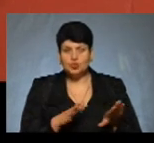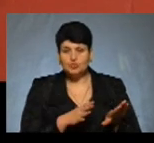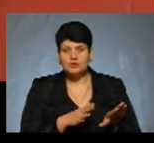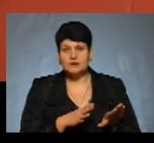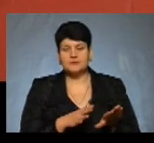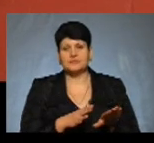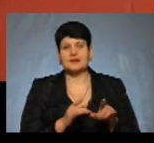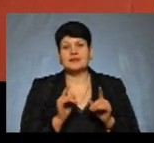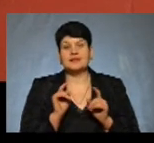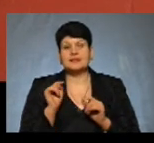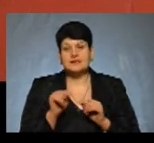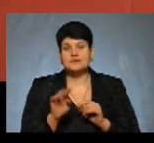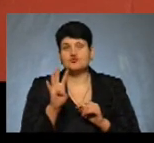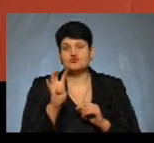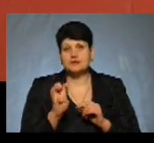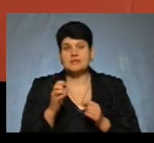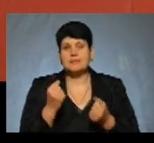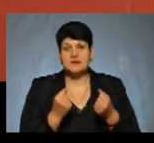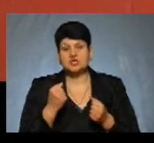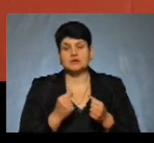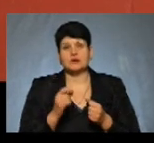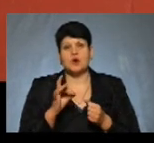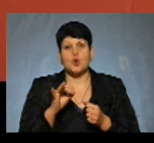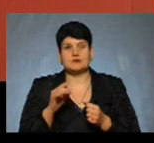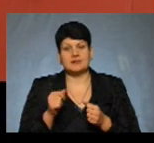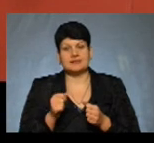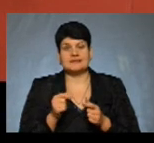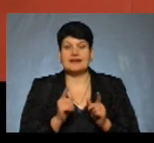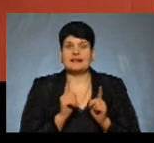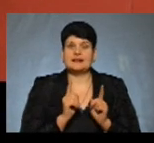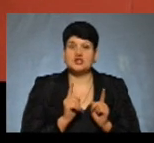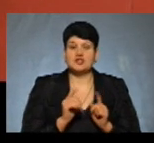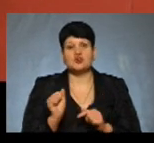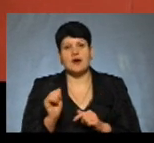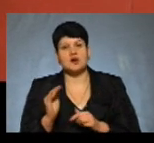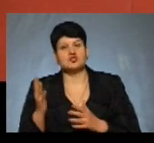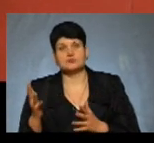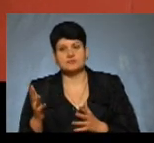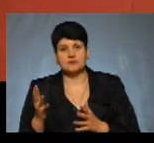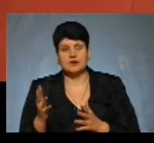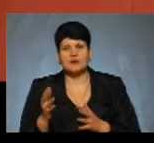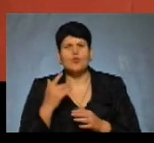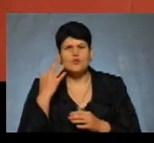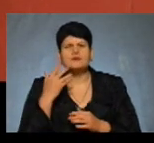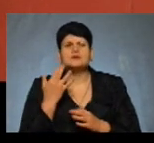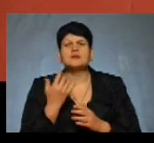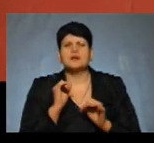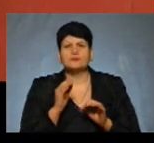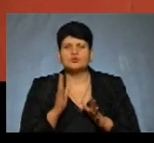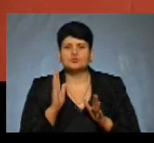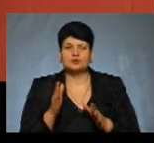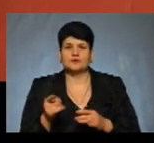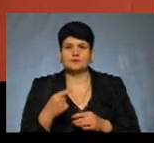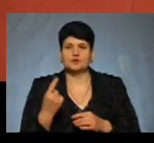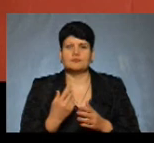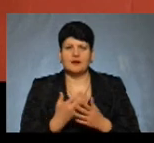аж 1400 автівок розмитнили, власне, лише чи аж, якщо приблизно уявити, скільки може бути таких автівок на Тернопільщині,